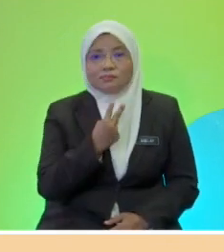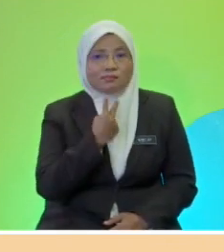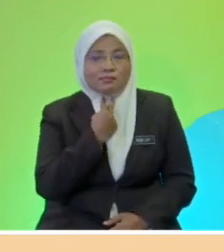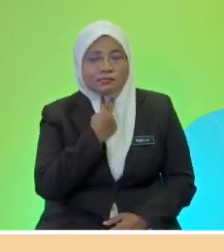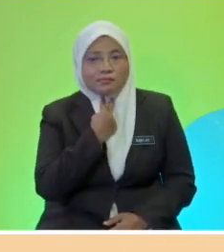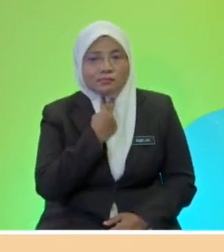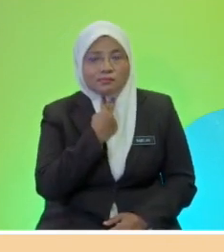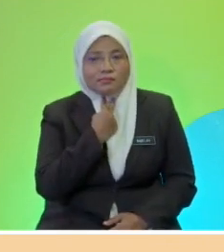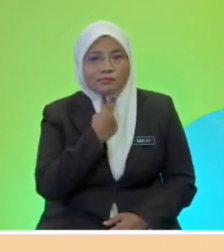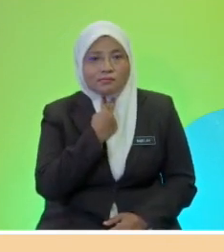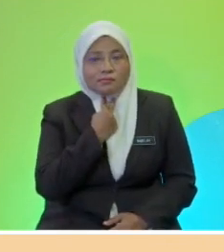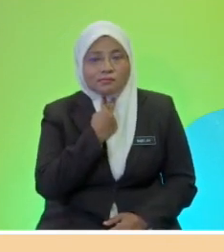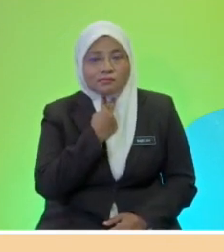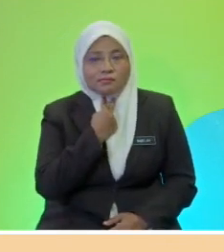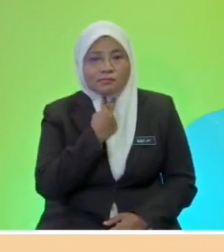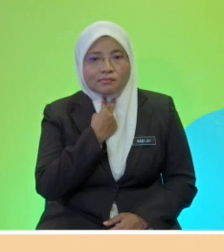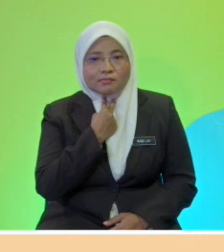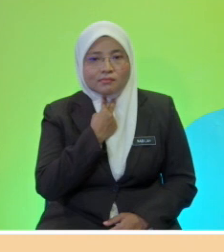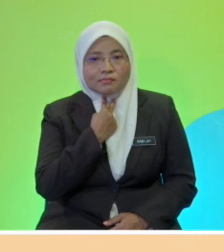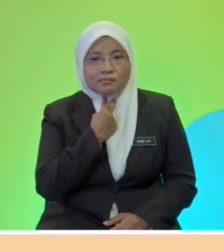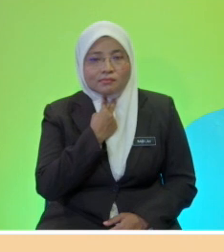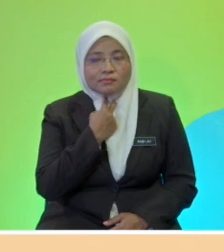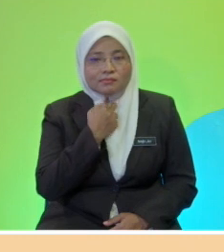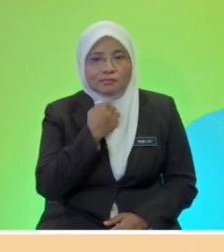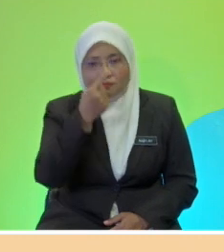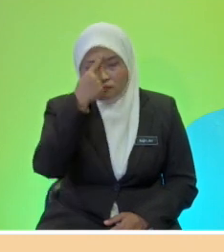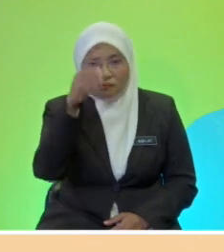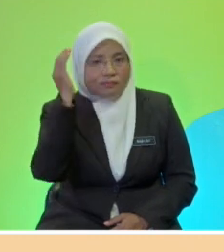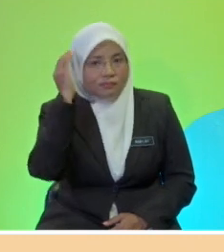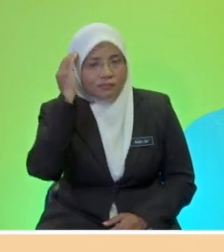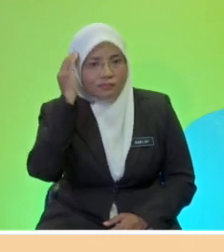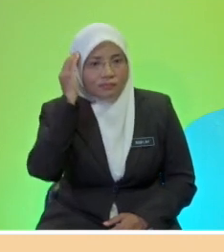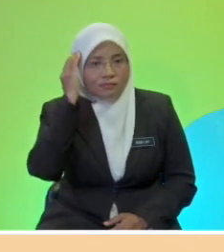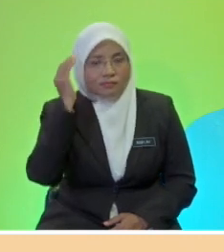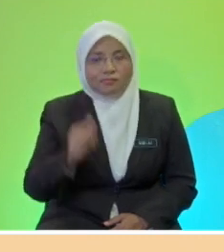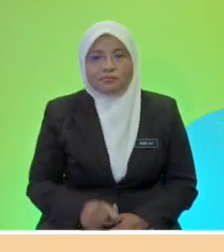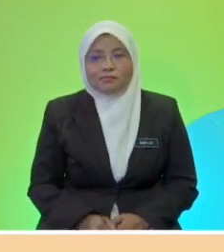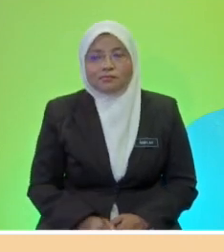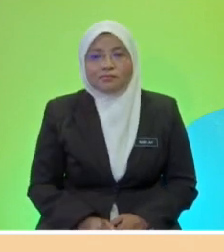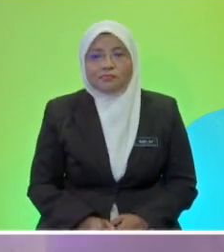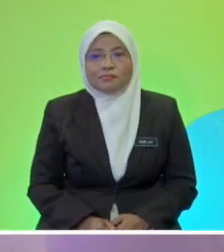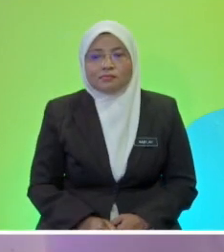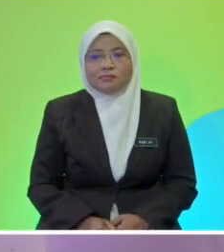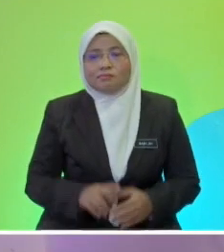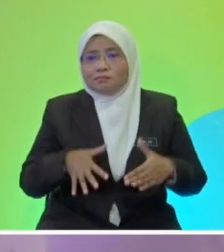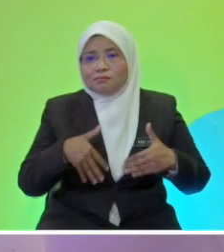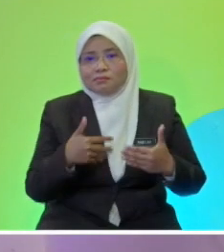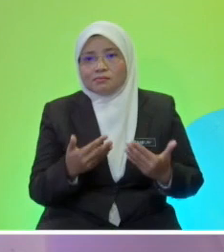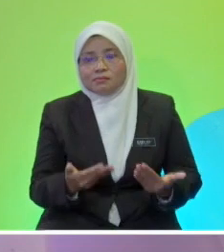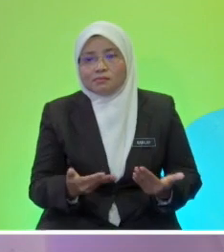membuat pemeriksaan pada kandungannya tadi dia akan lihat pada selvitus tadi agaknya Bagaimana